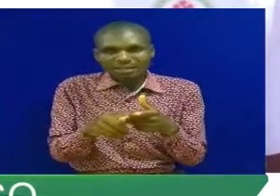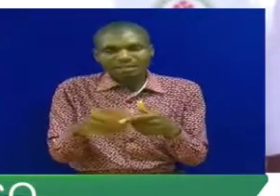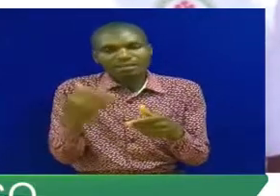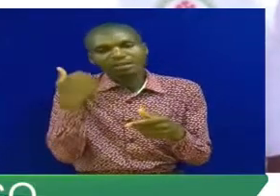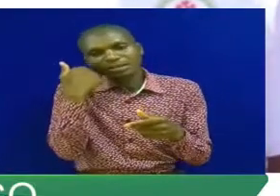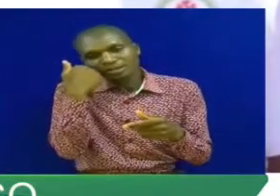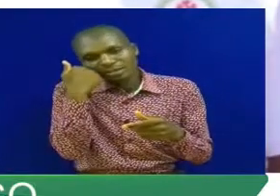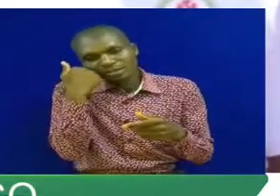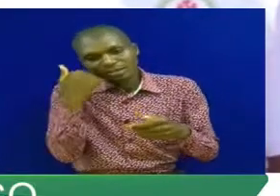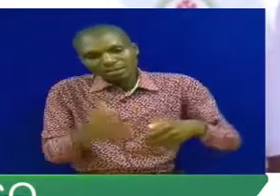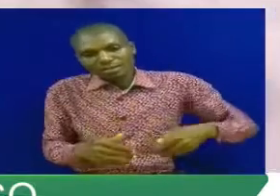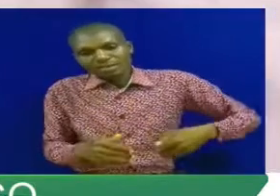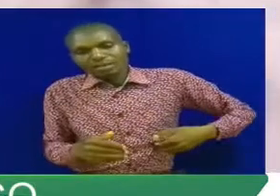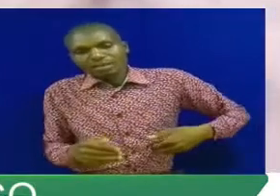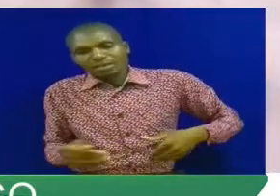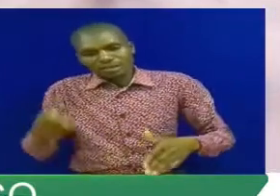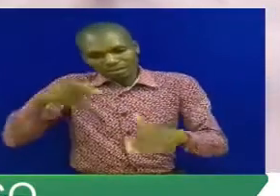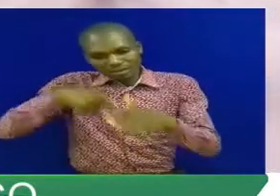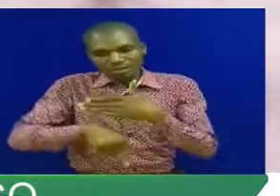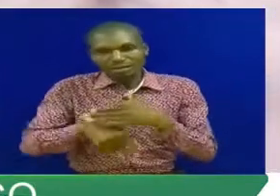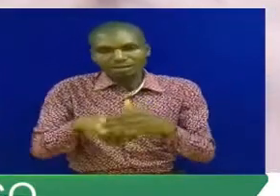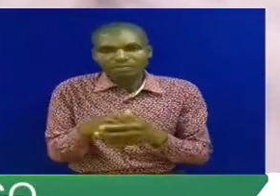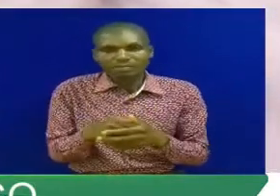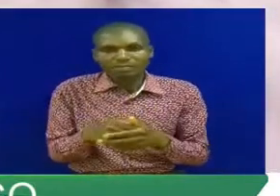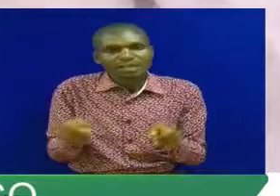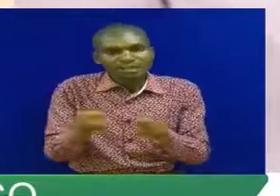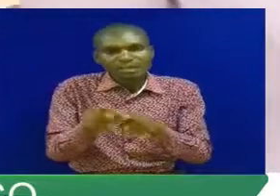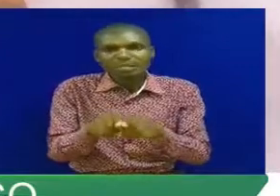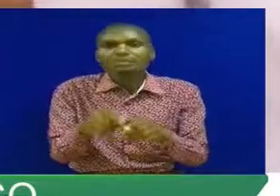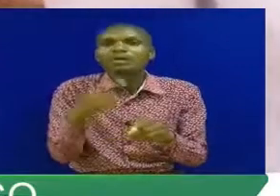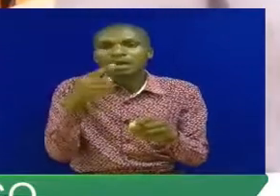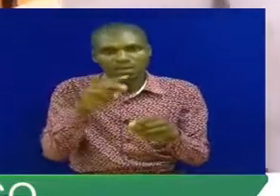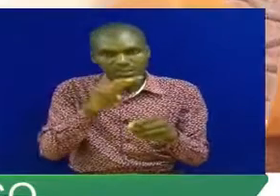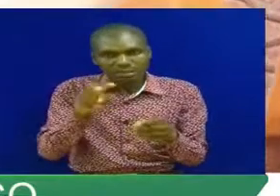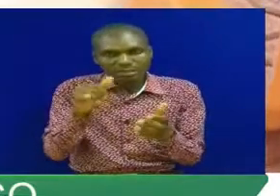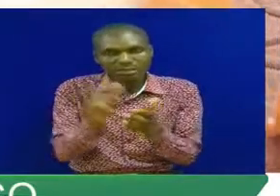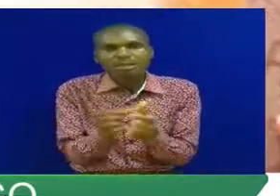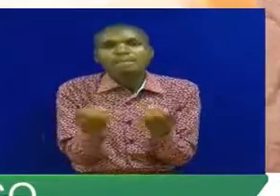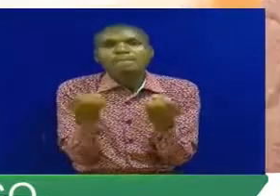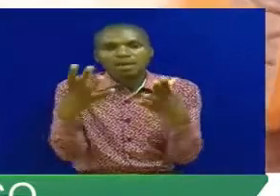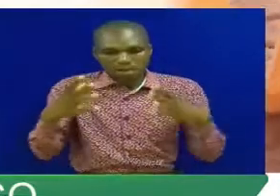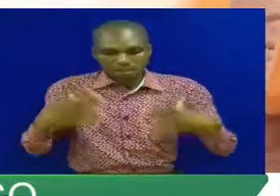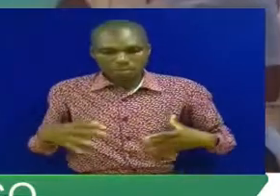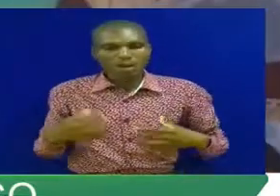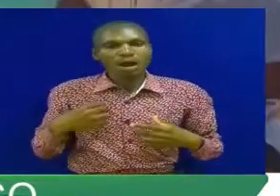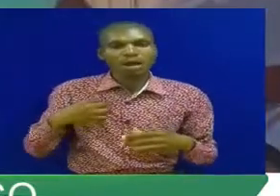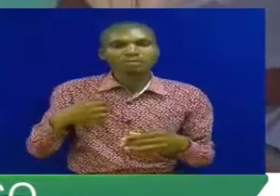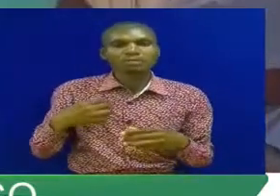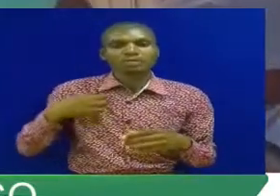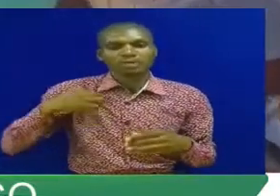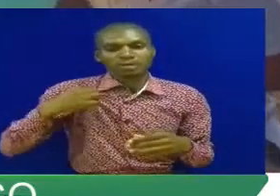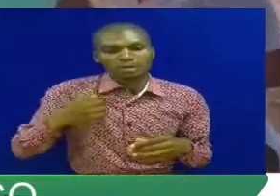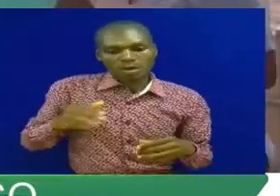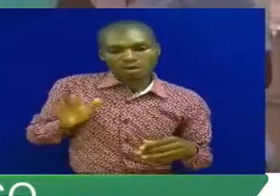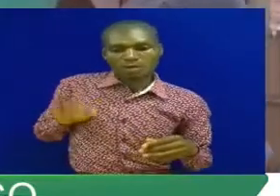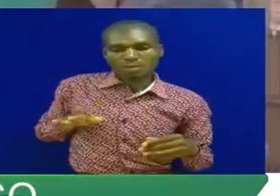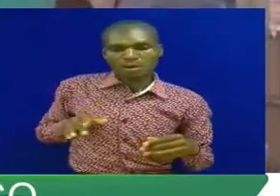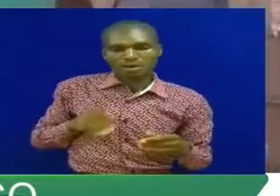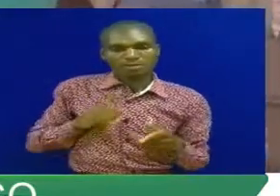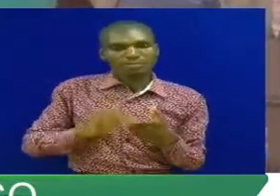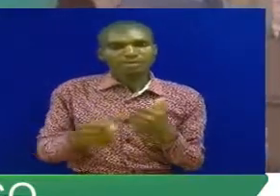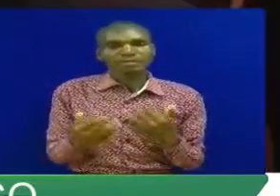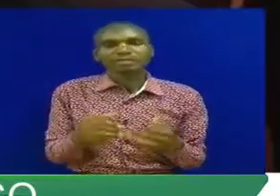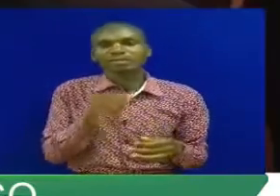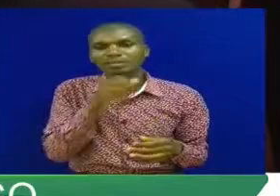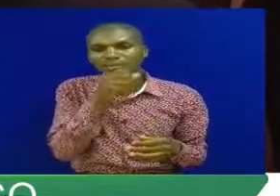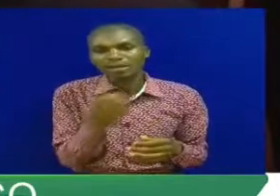bwe chinyigo bwasoire gochaime. Nigo boigo boeneke buna omobare omonene bwabanto besokia na bang'ina koreng'aniwa na bagaka ase